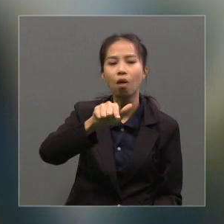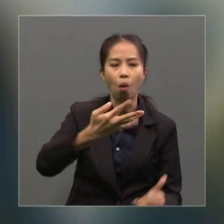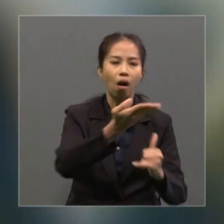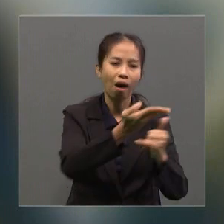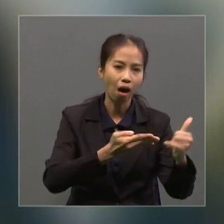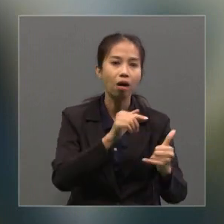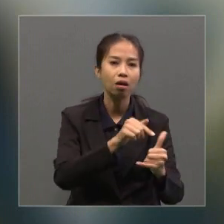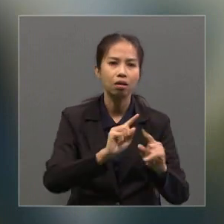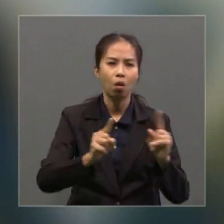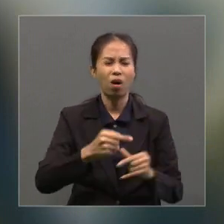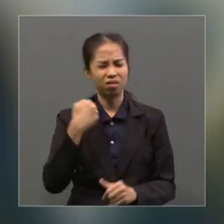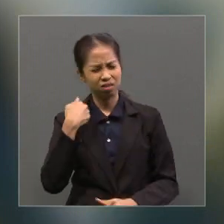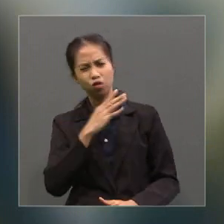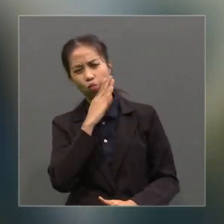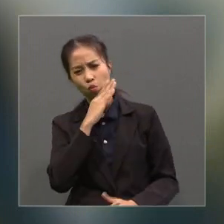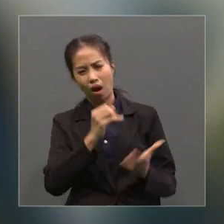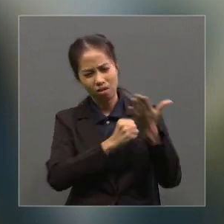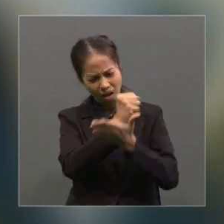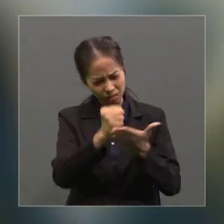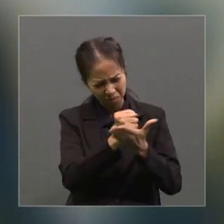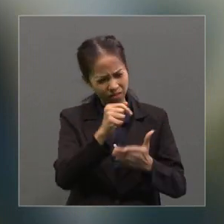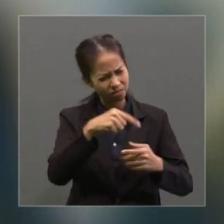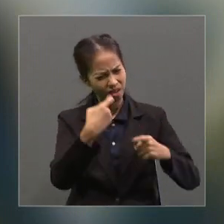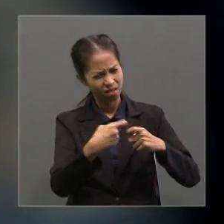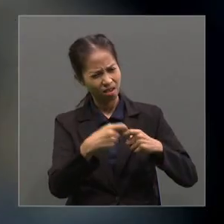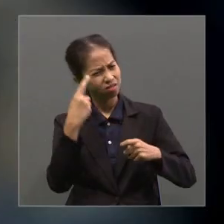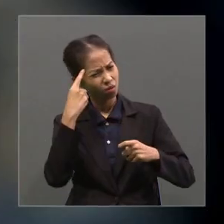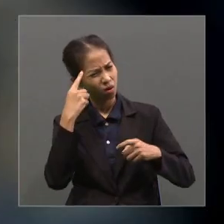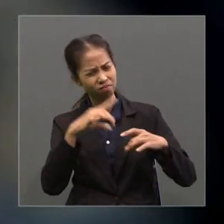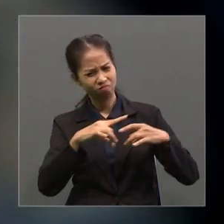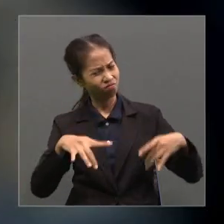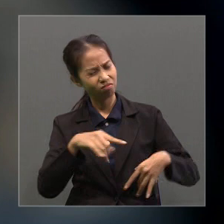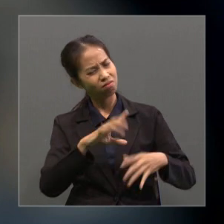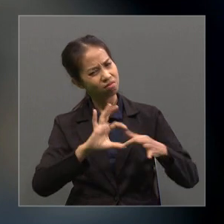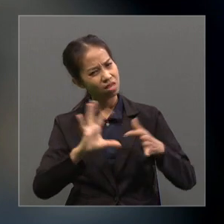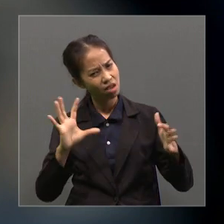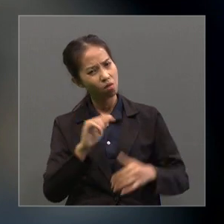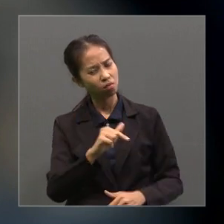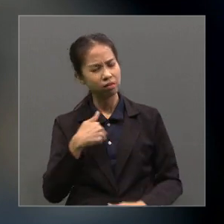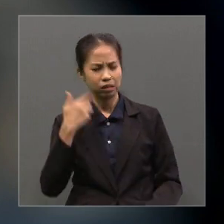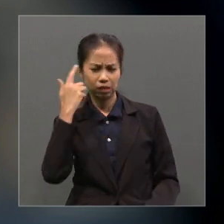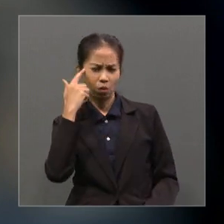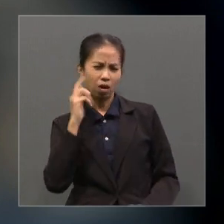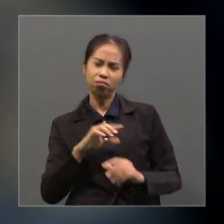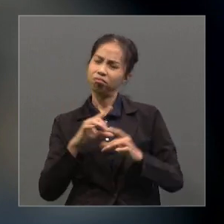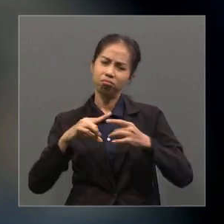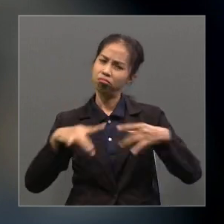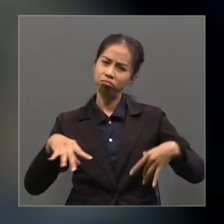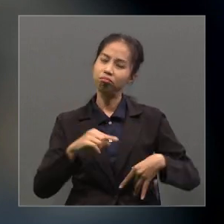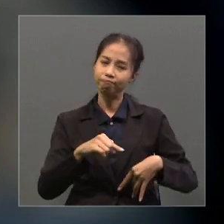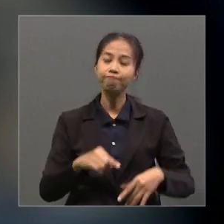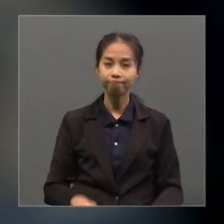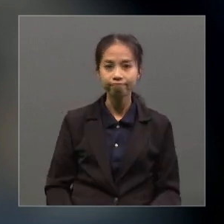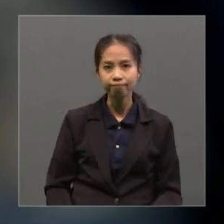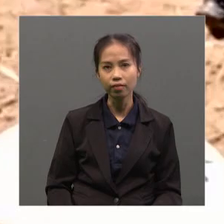อันนี้บอกว่าเป็นเรื่องยากที่จะเกิดขึ้นเช่นเดียวกันกับเรื่องของการฆ่ากันในชนเผ่าม้งเองเรื่องนี้ไม่น่าที่จะเป็นไปได้นะคะ